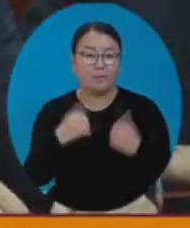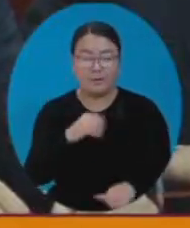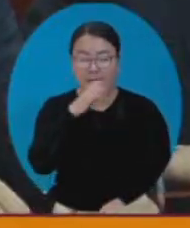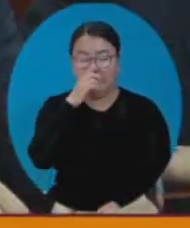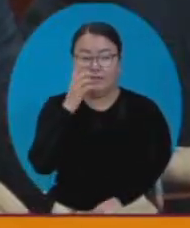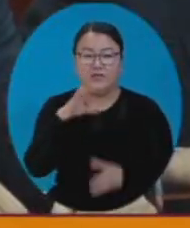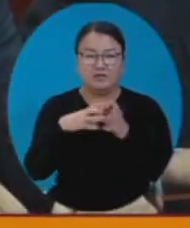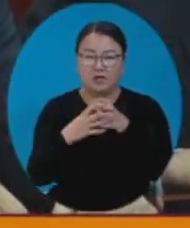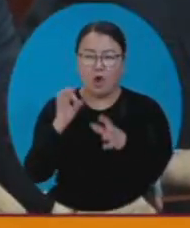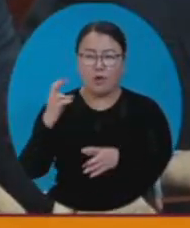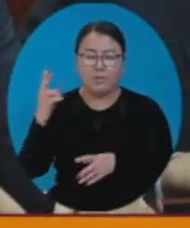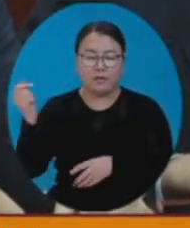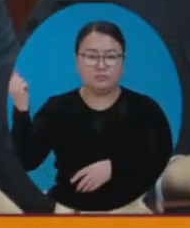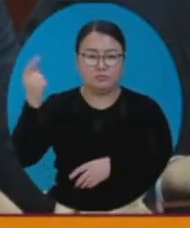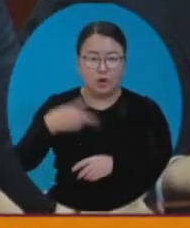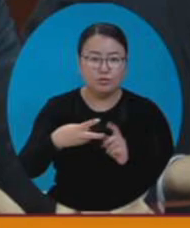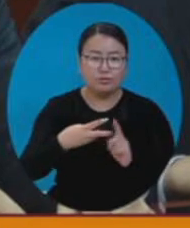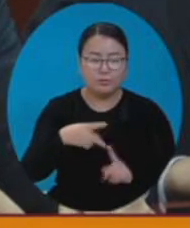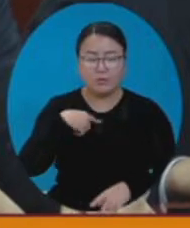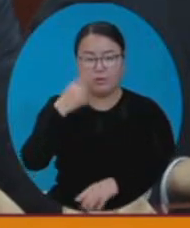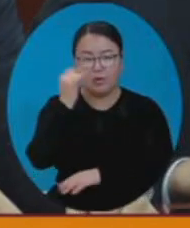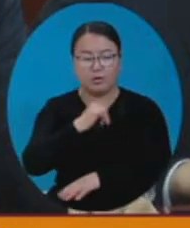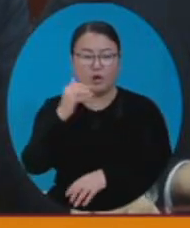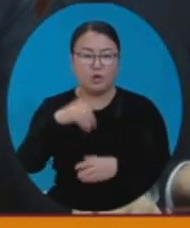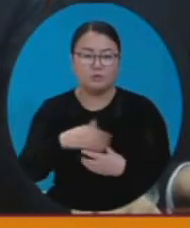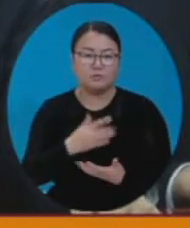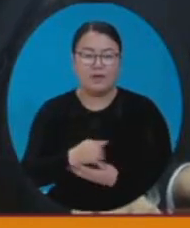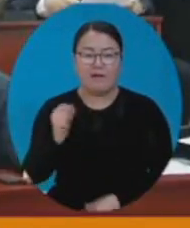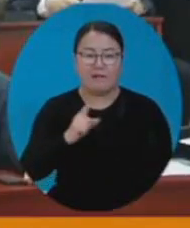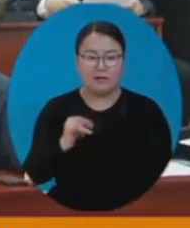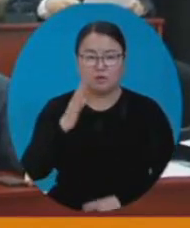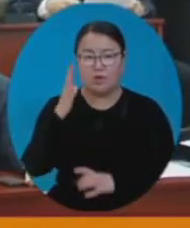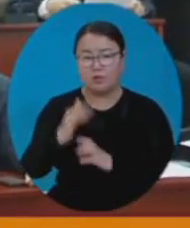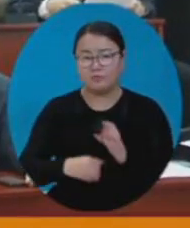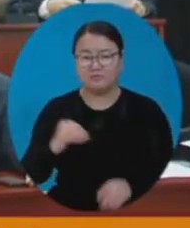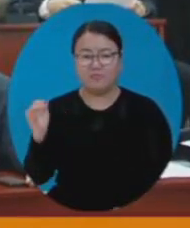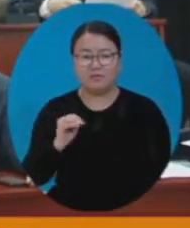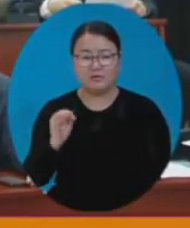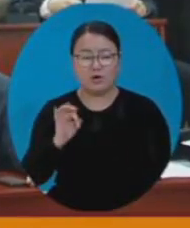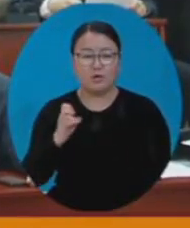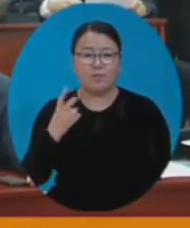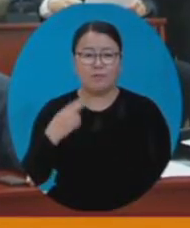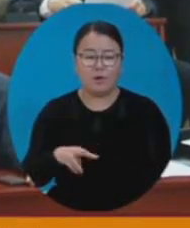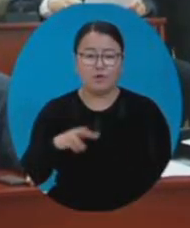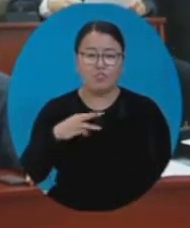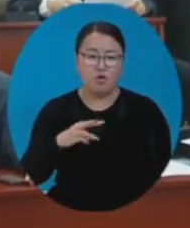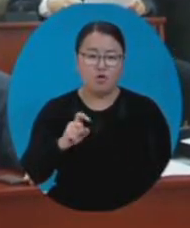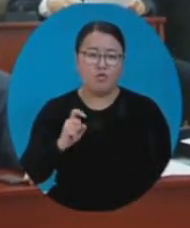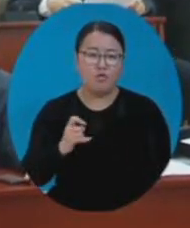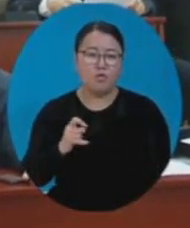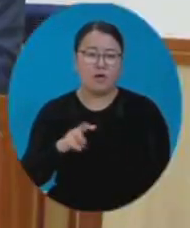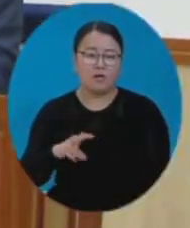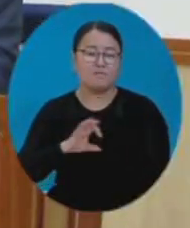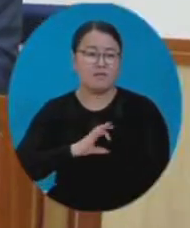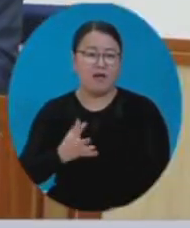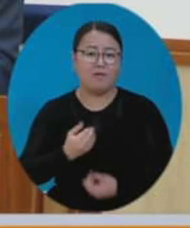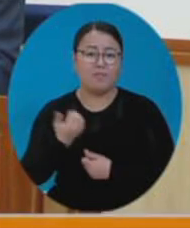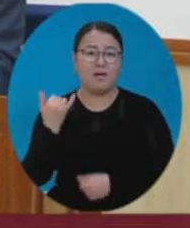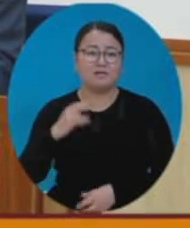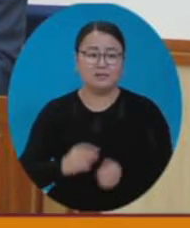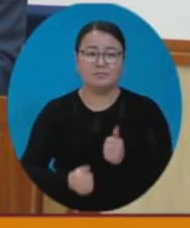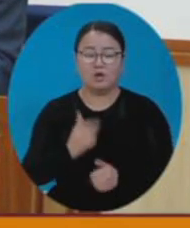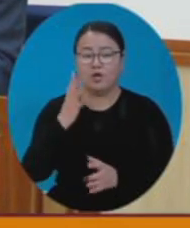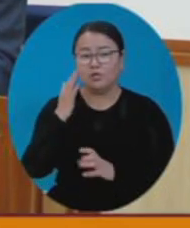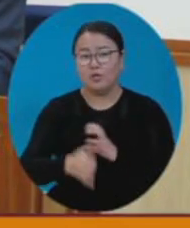орох томоохон тэмцээн юм а. Өмнө нь манай улсаас оролцсон сурагчид Аз болон олон улсын физикийн олимпиадаас мөнгө хүрэл медаль авч ирсэн амжилтыг олон